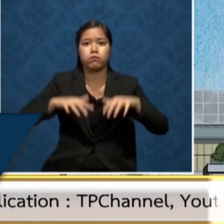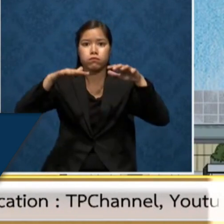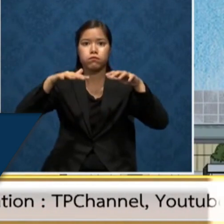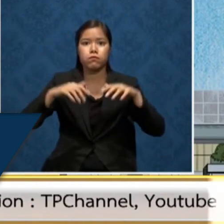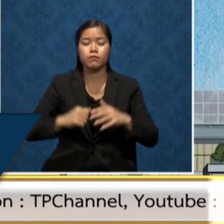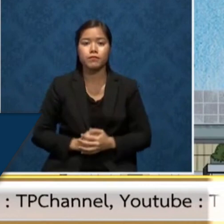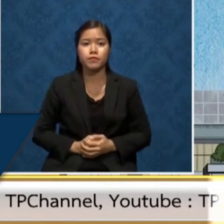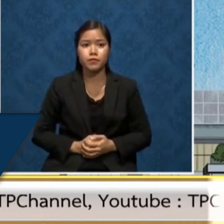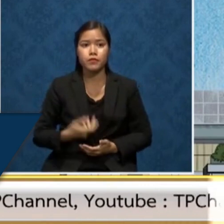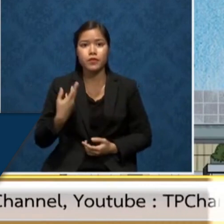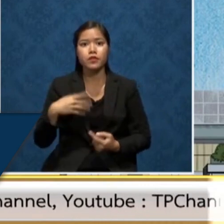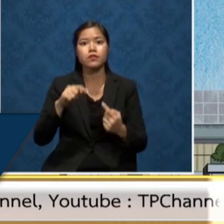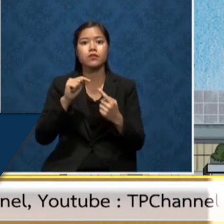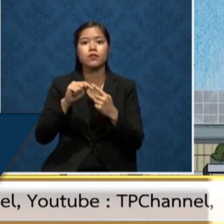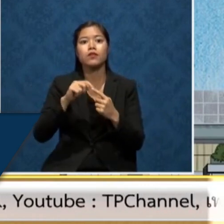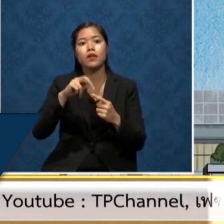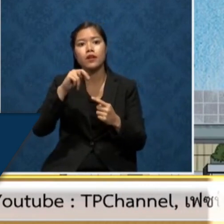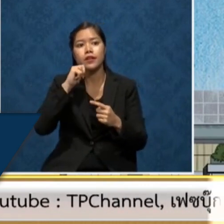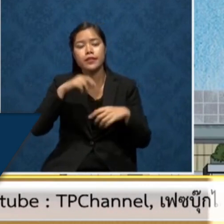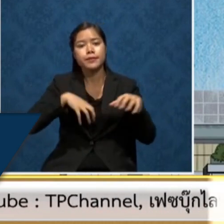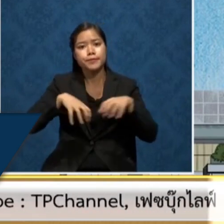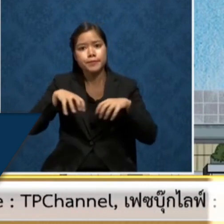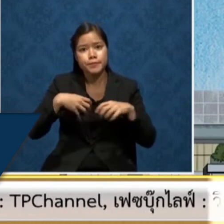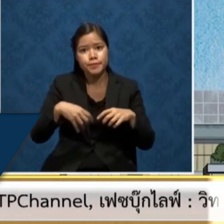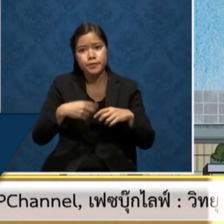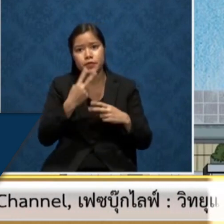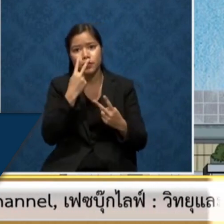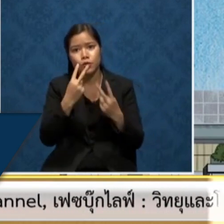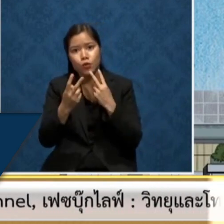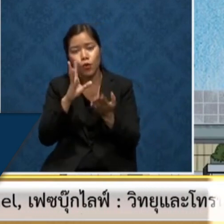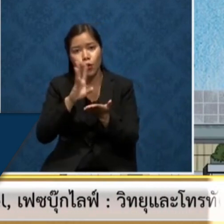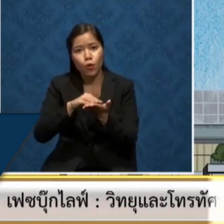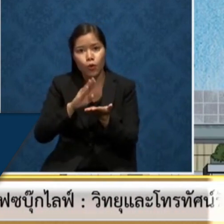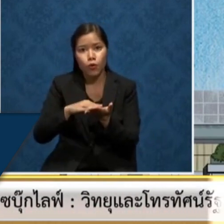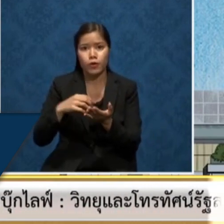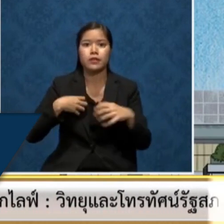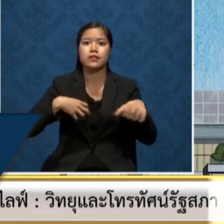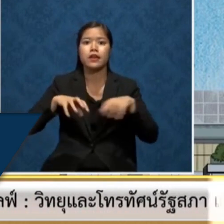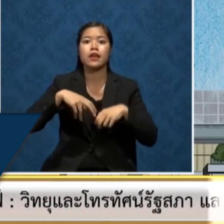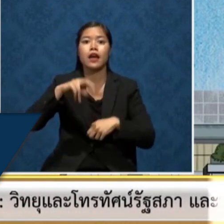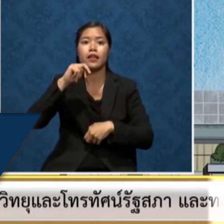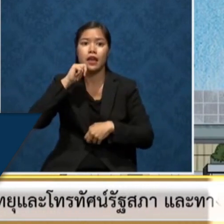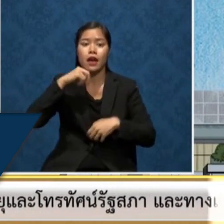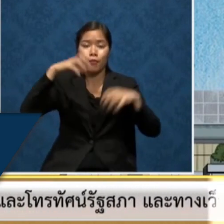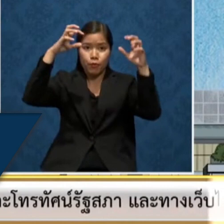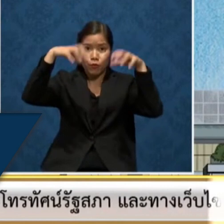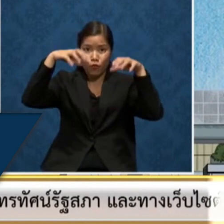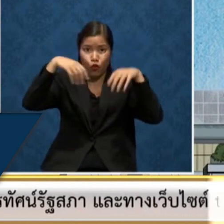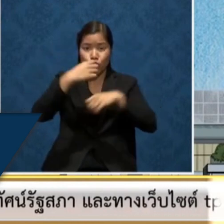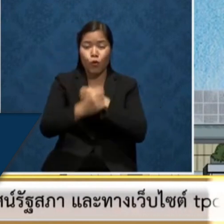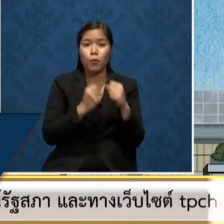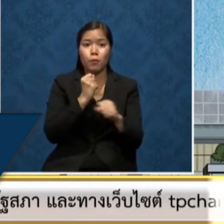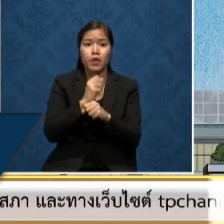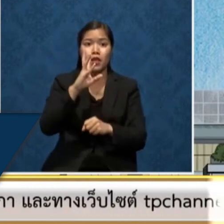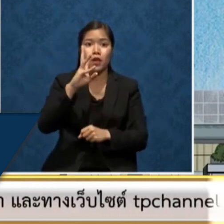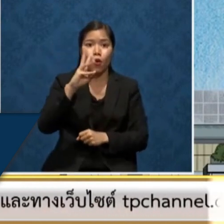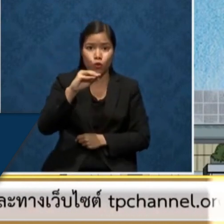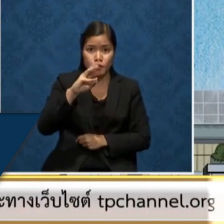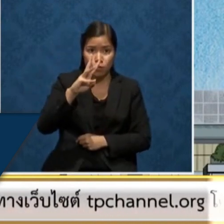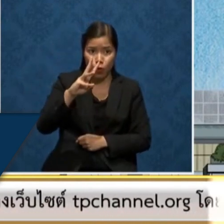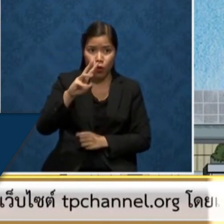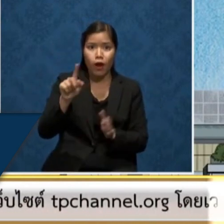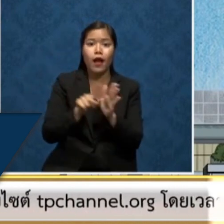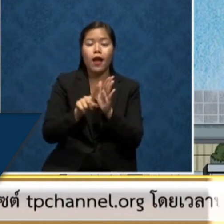งานการติดตามการบริหารจัดการทรัพยากรน้ำฤดูฝนปี2566ครั้งที่